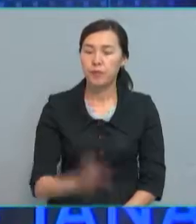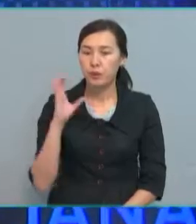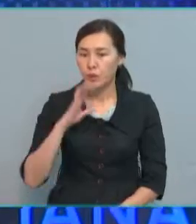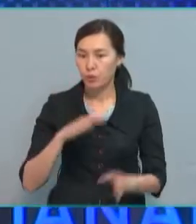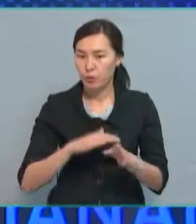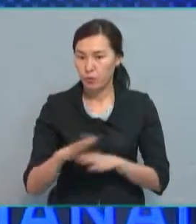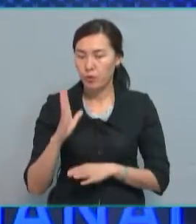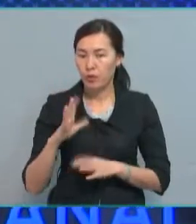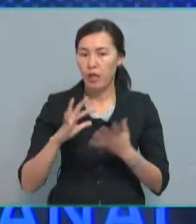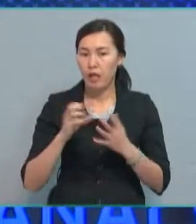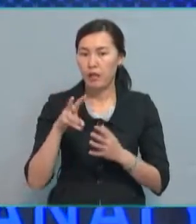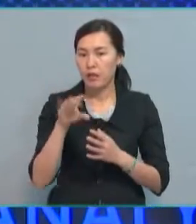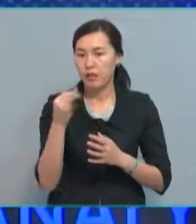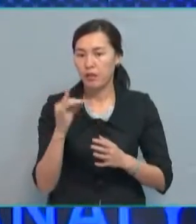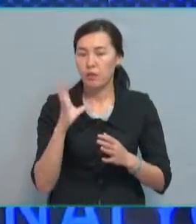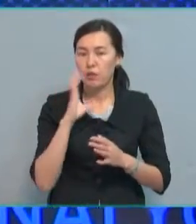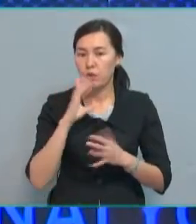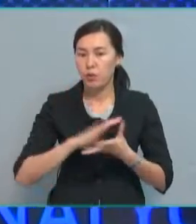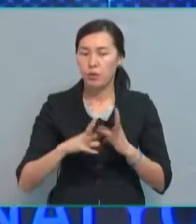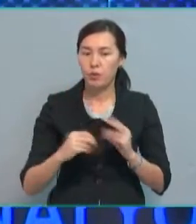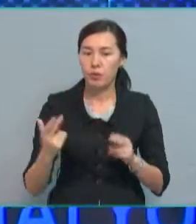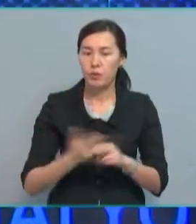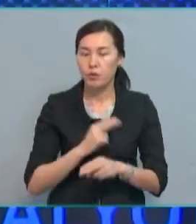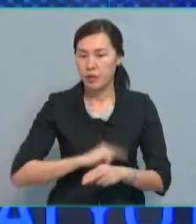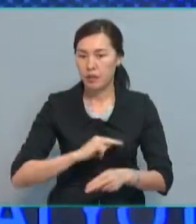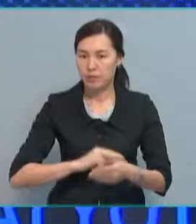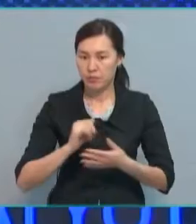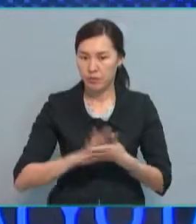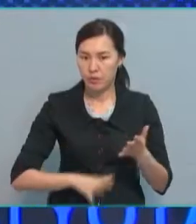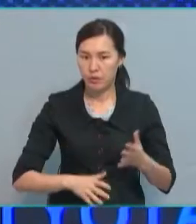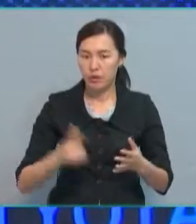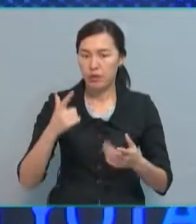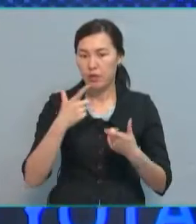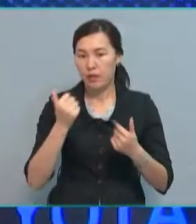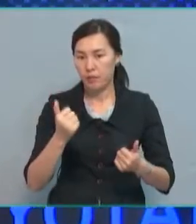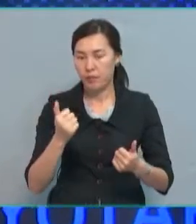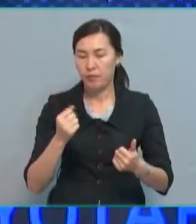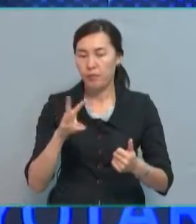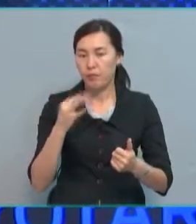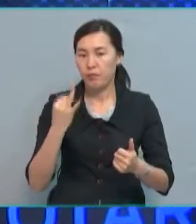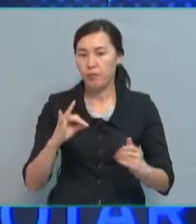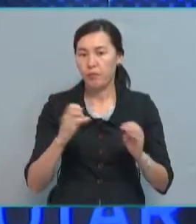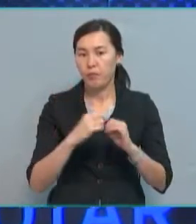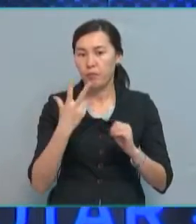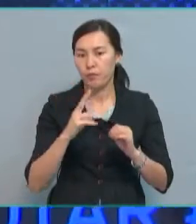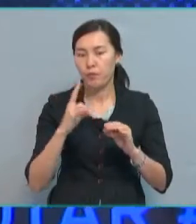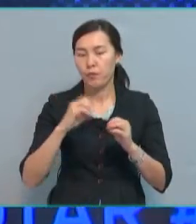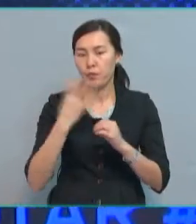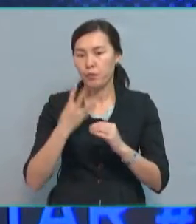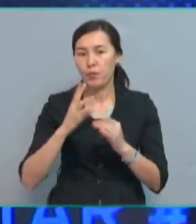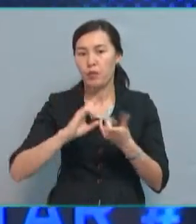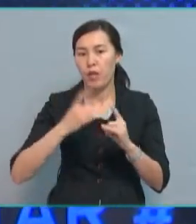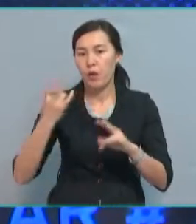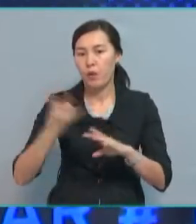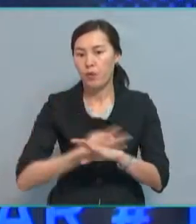Су тасқыны болған Елтайда сел салдарын жою жұмыстары жүріп жатыр. Естеріңізге сала кетсек, мамырдың 13-нен 14-не